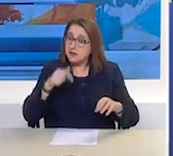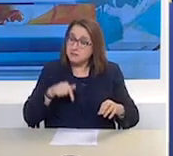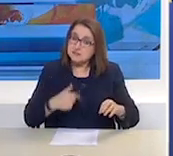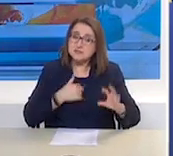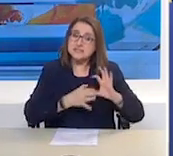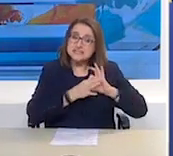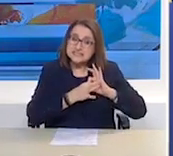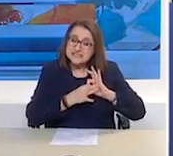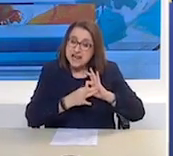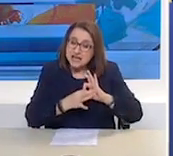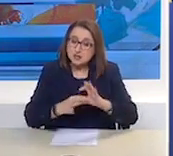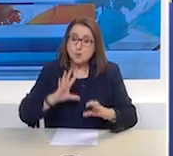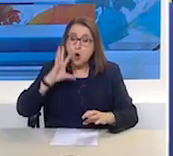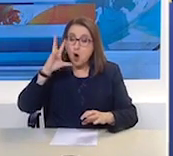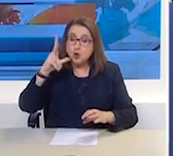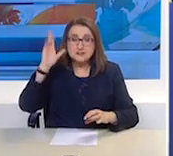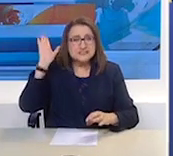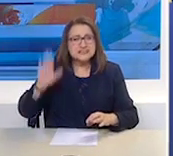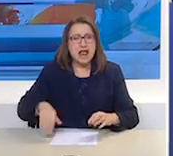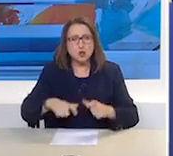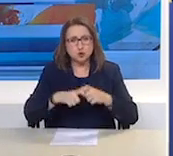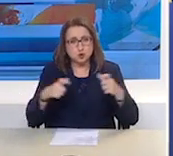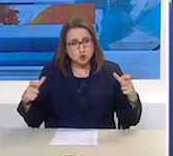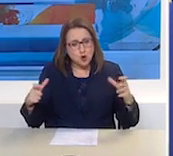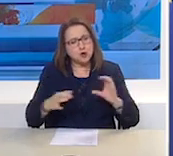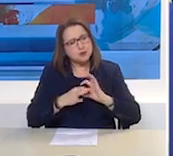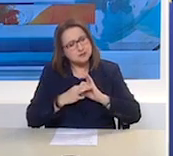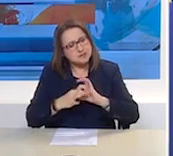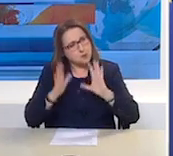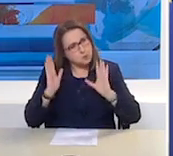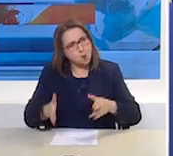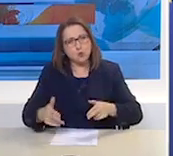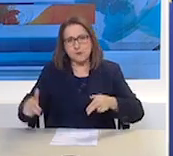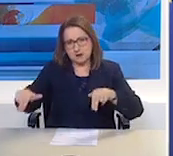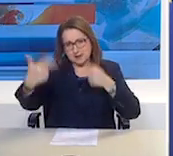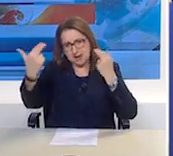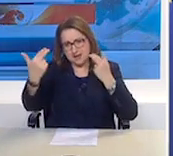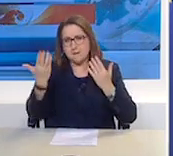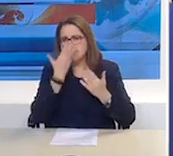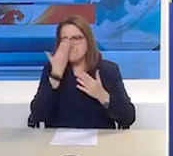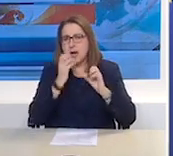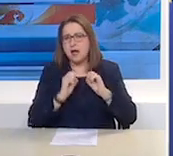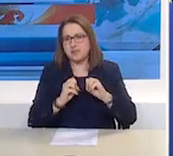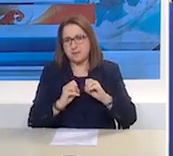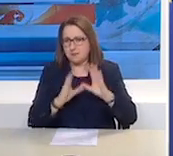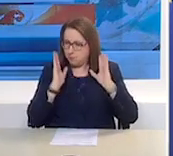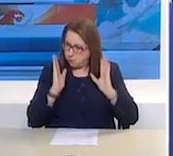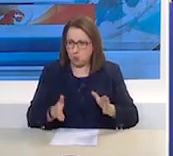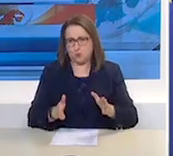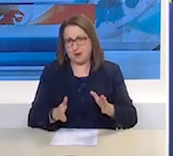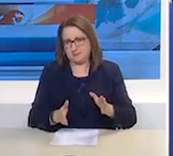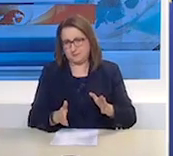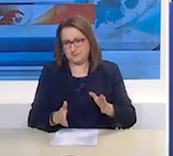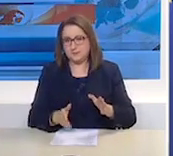δίνεται δυνατότητα μέχρι τη λήξη του διδακτικού έτους για παροχή σύγχρονης εξαποστάσεως εκπαίδευσης. Πιο συγκεκριμένα, στις σχολικές